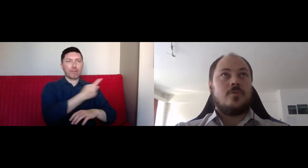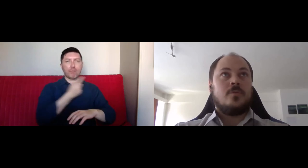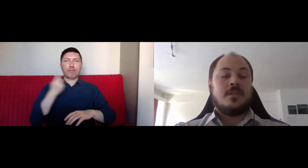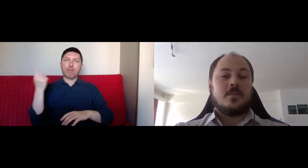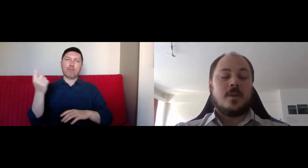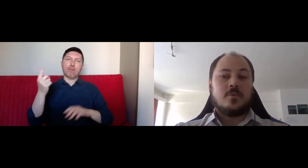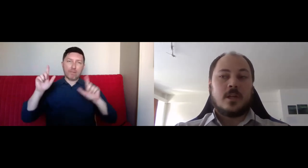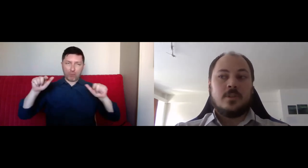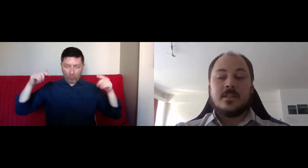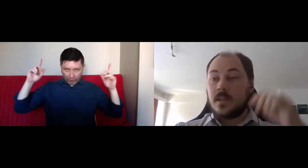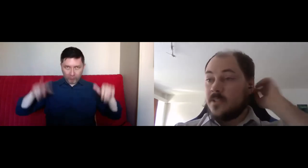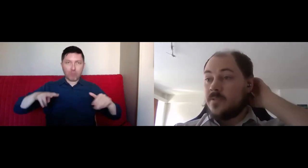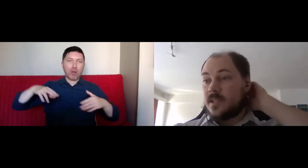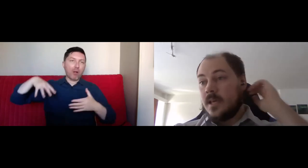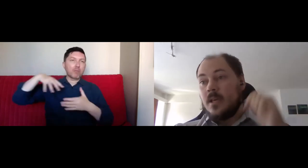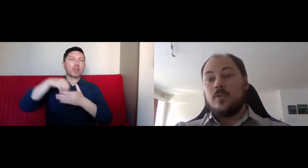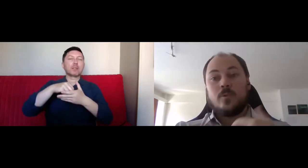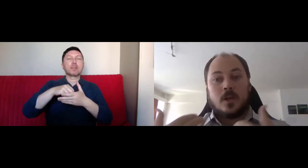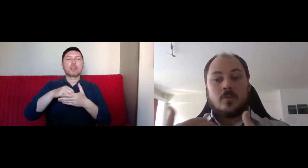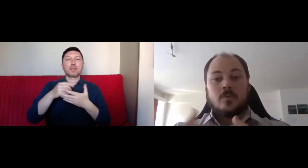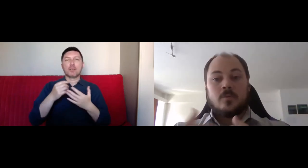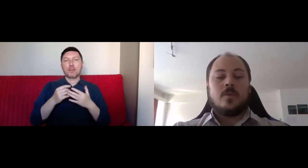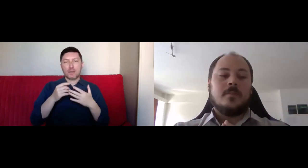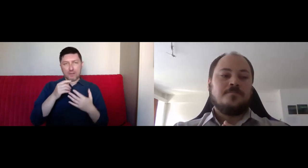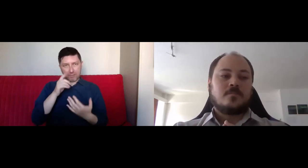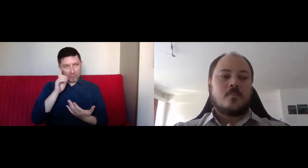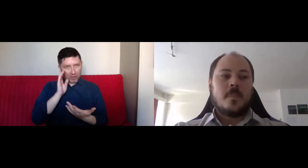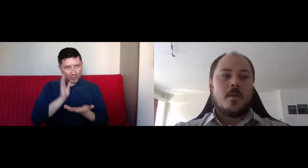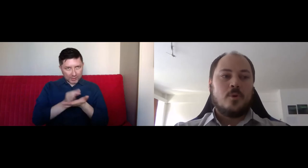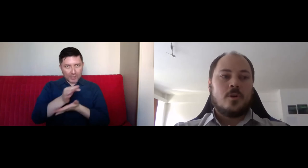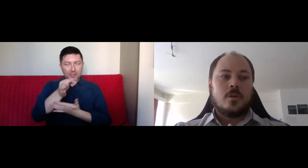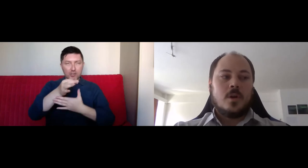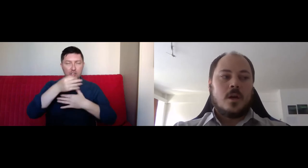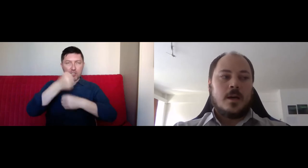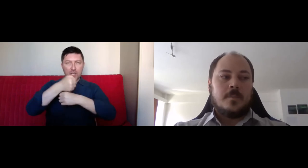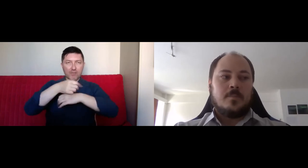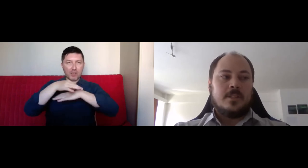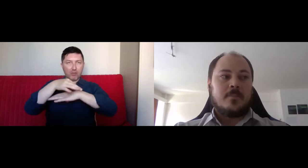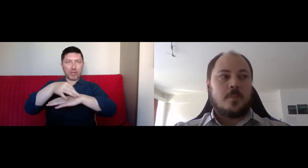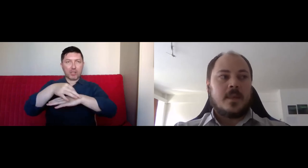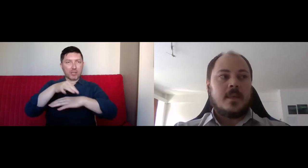prenante de cette demande pour qu'elle puisse être un réel succès sur la longue durée, pour